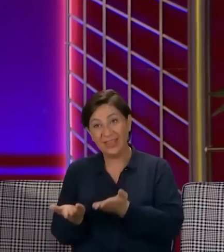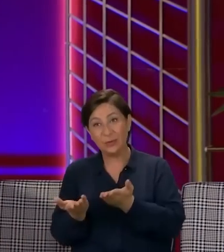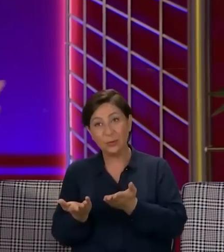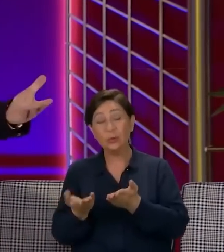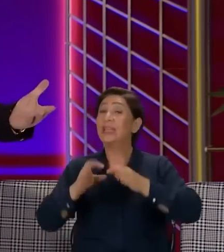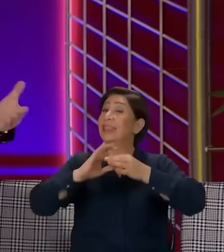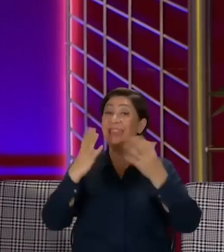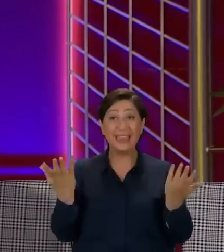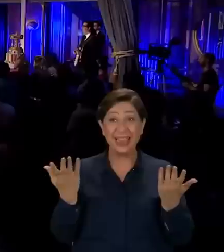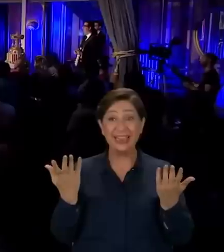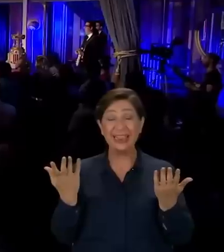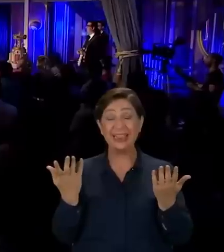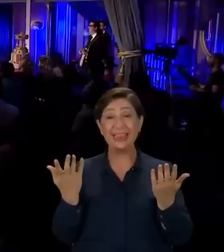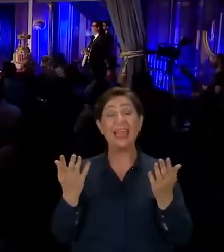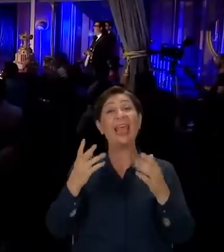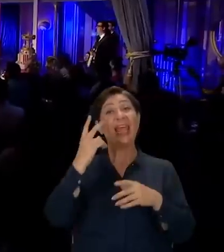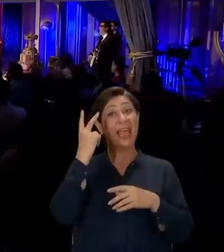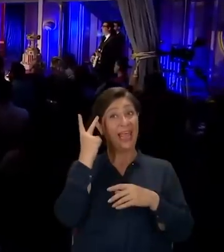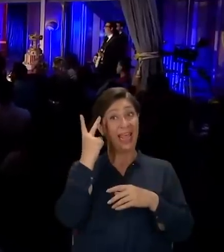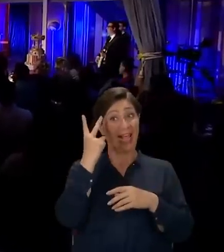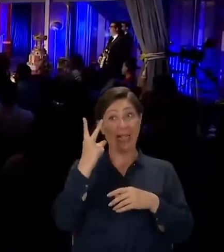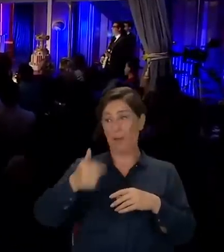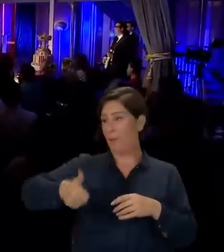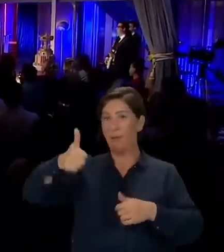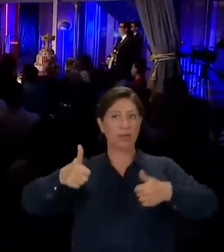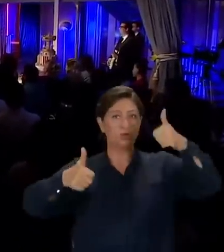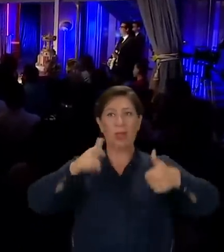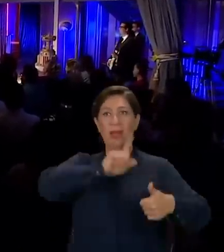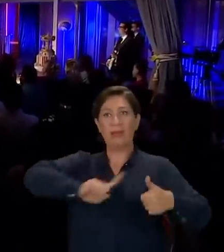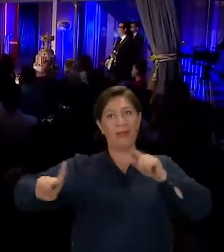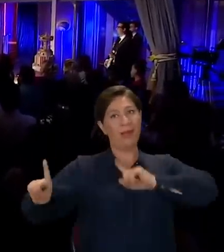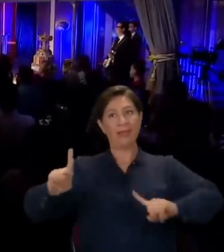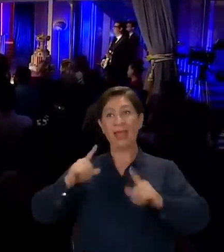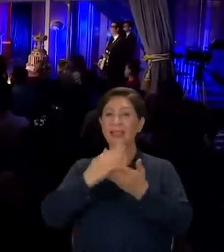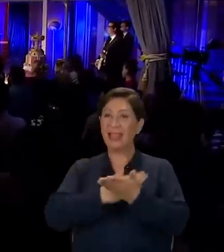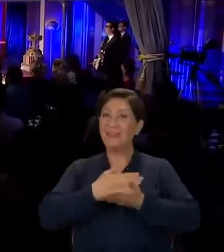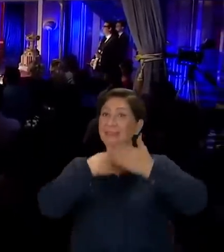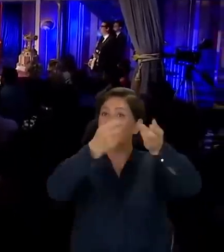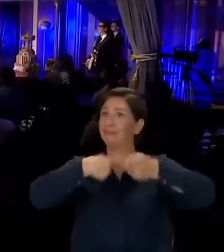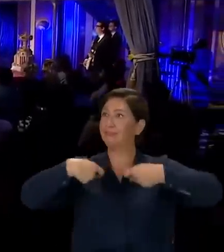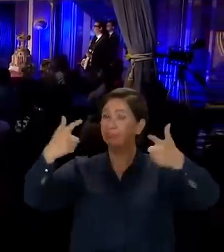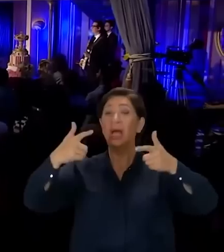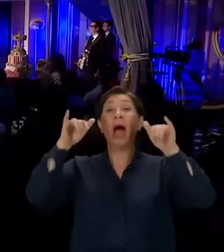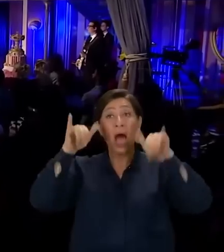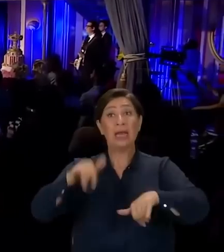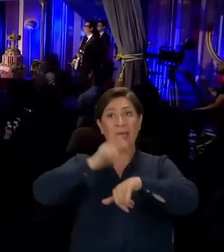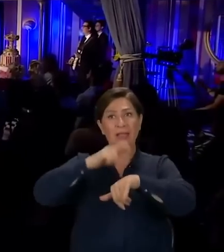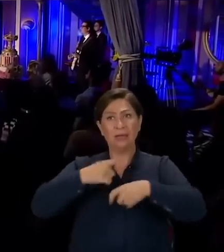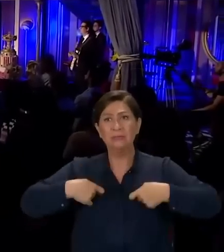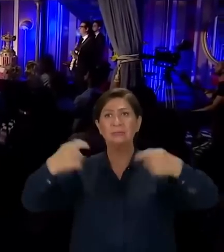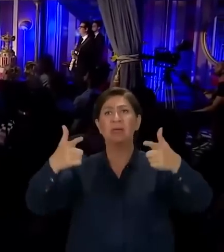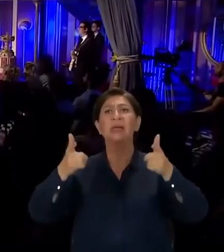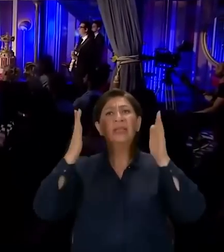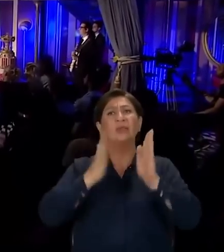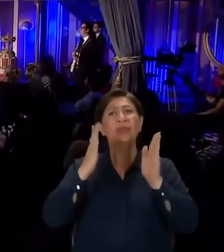ediyoruz. Çünkü iki başkan adayına da davetiye çıkarmıştık. Aynı anda davetiye çıkardık. Bunu